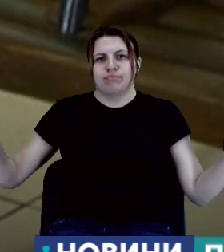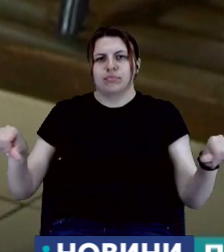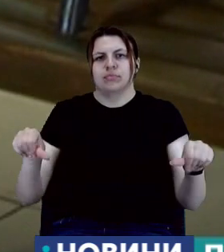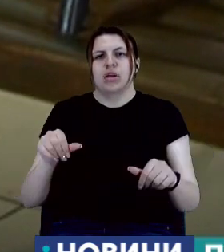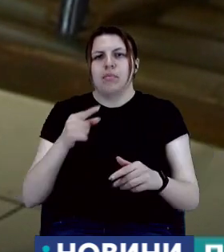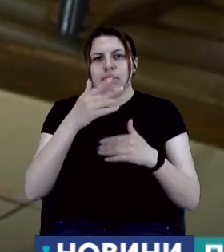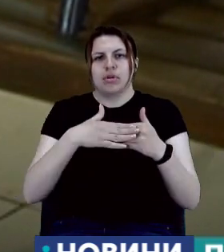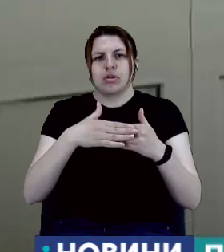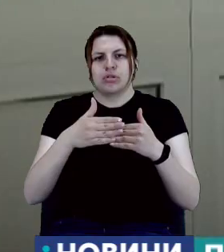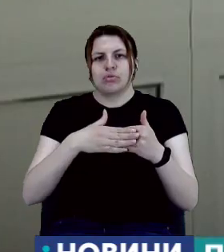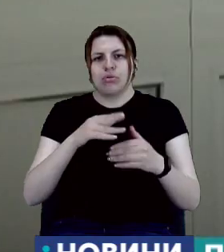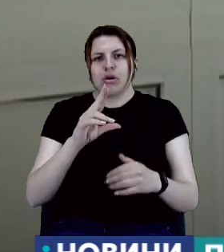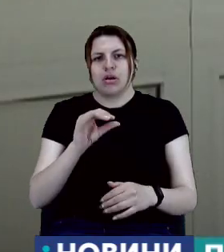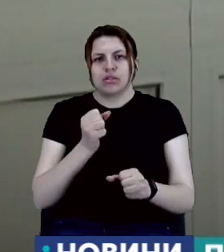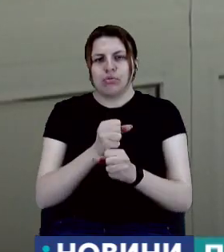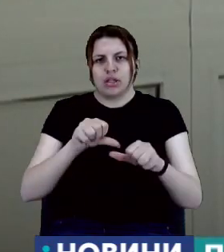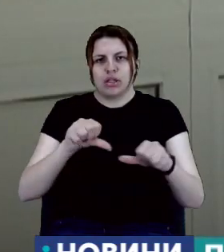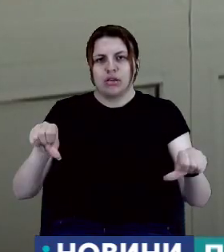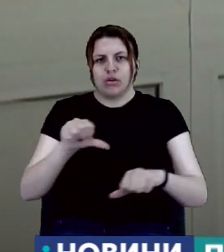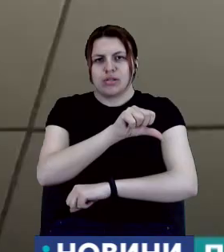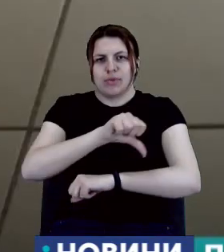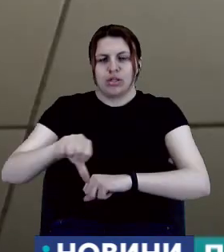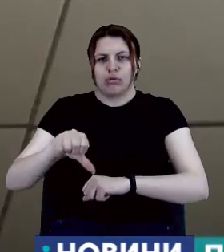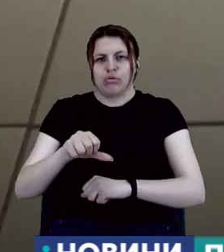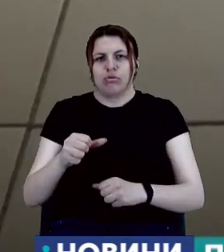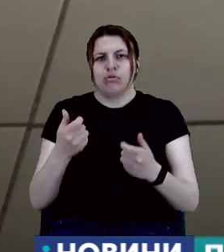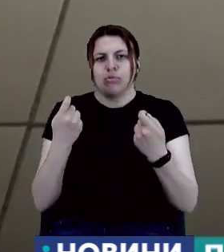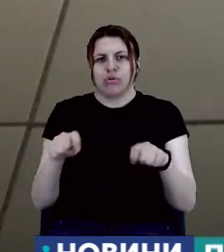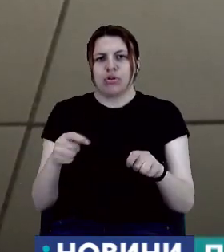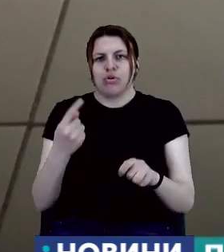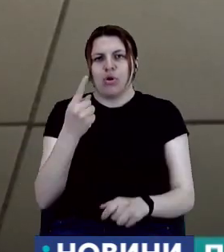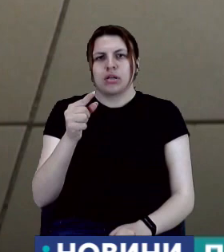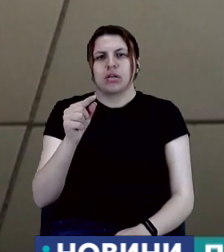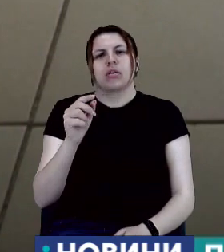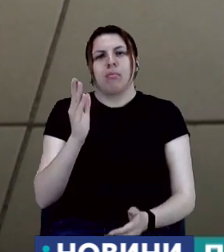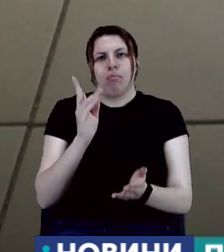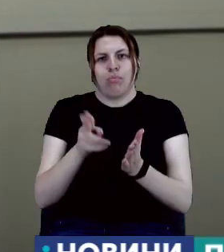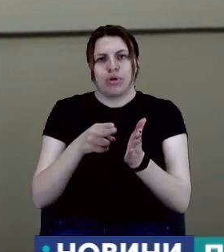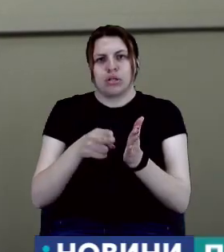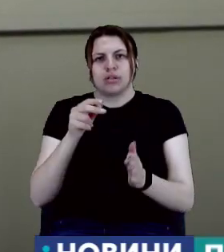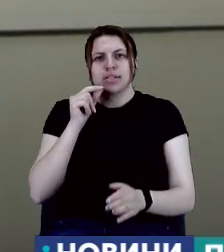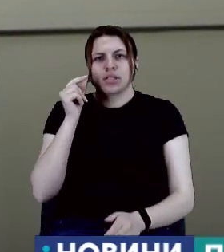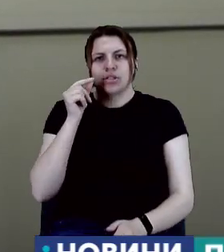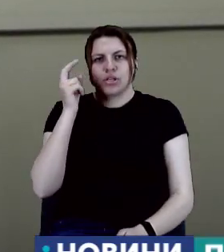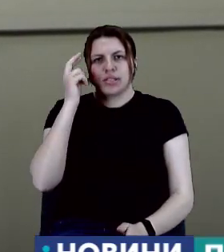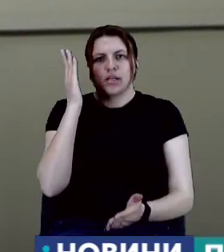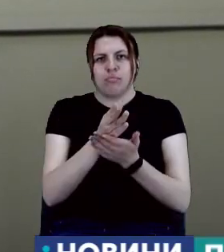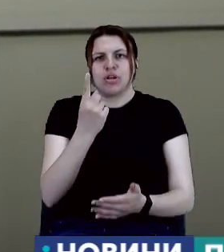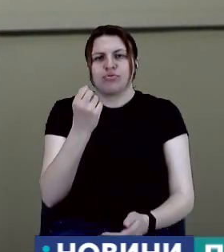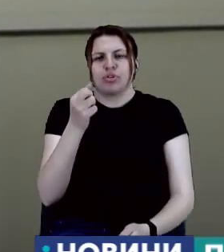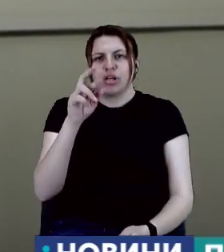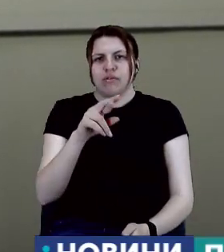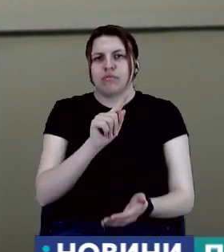зробили розмітку. Квитки продають на один потяг з полученням Лисичанськ-Київ. 1 червня він має відправитися із Києва